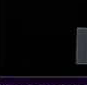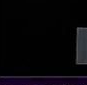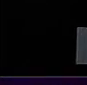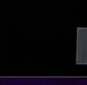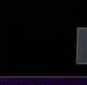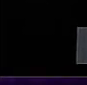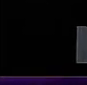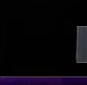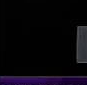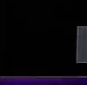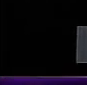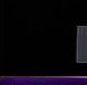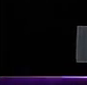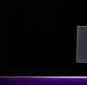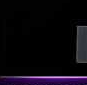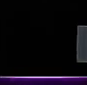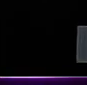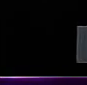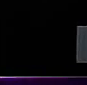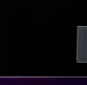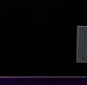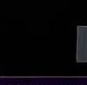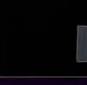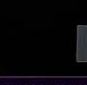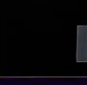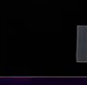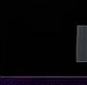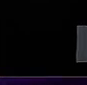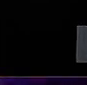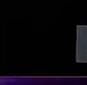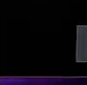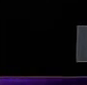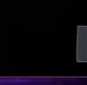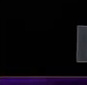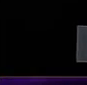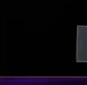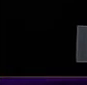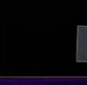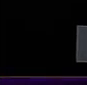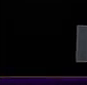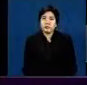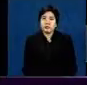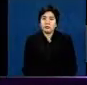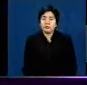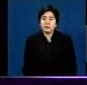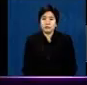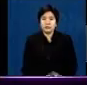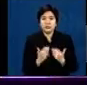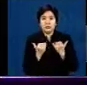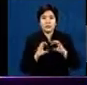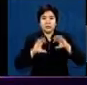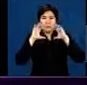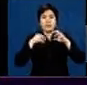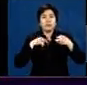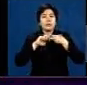เดินต่อไปไม่ได้ดังนั้นนับตั้งแต่วันที่รัฐบาลนี้ได้เข้ามาบริหารประเทศดิฉัน